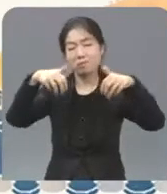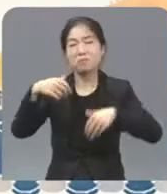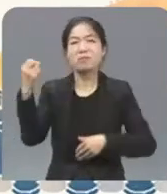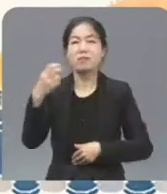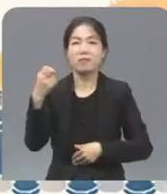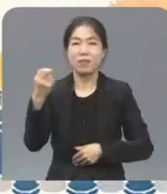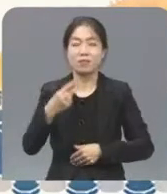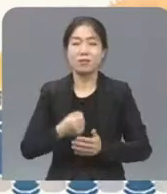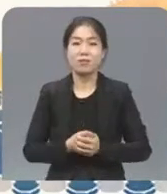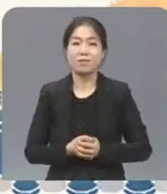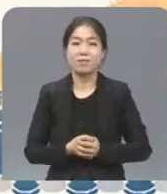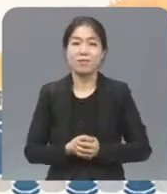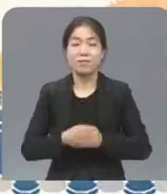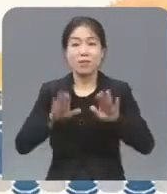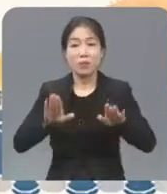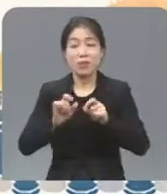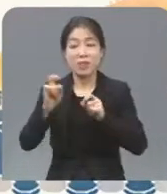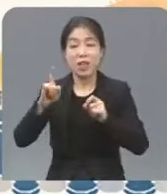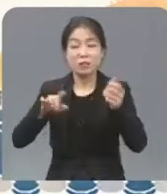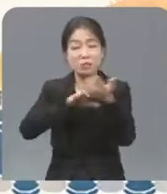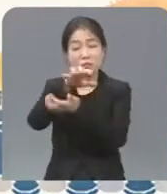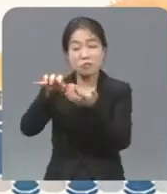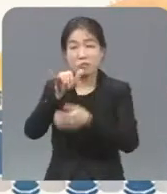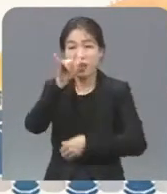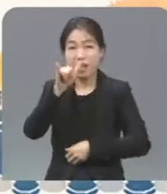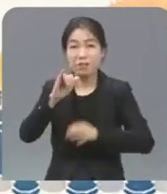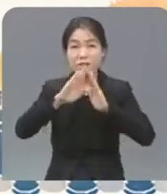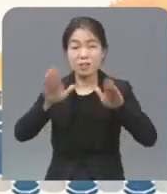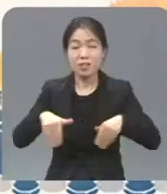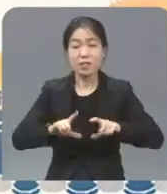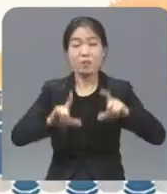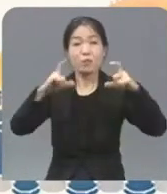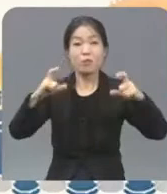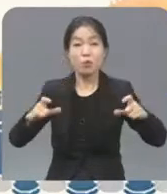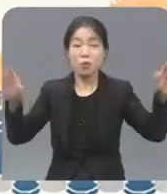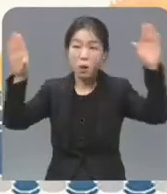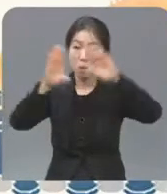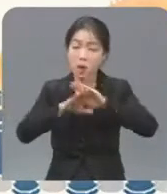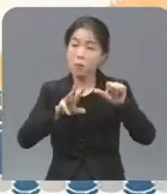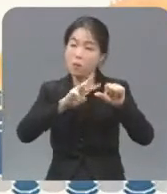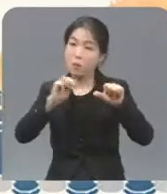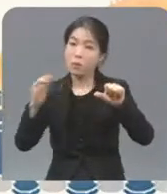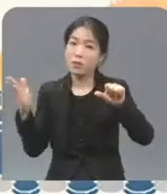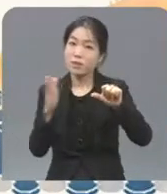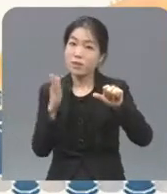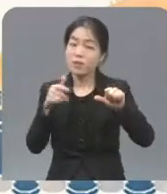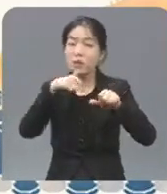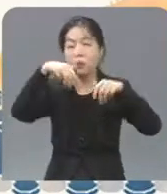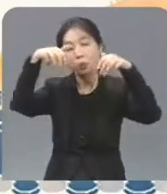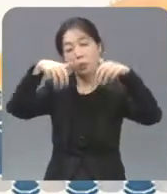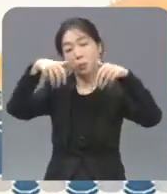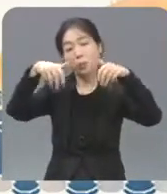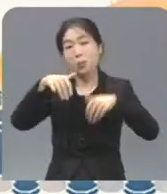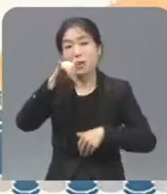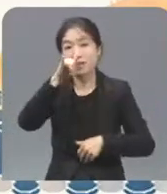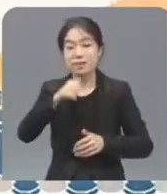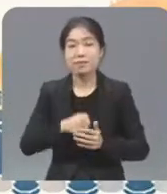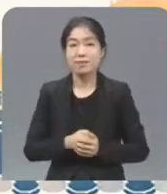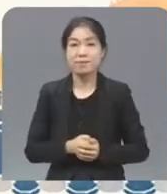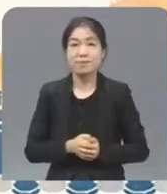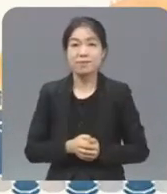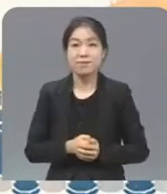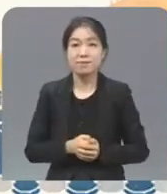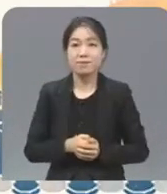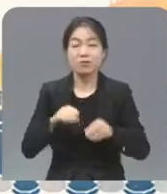자주 들어 있습니다 오늘은 대체로 흐리게 있구요 전남 동부 지역은 밤 한테 5mm 안팎에 약한 비가 내리겠습니다